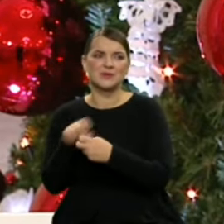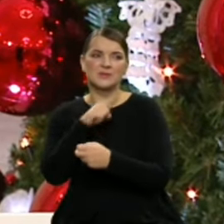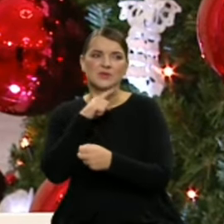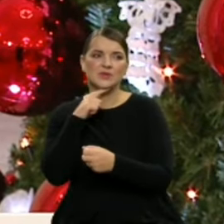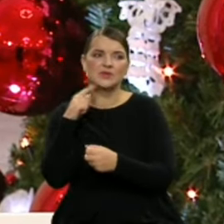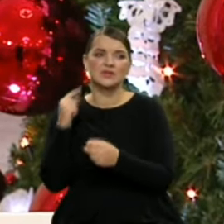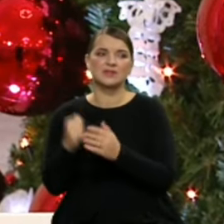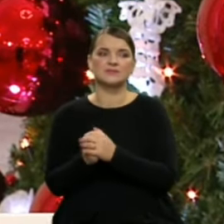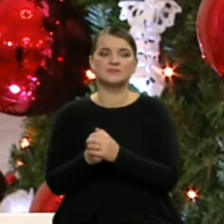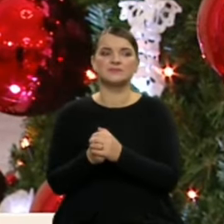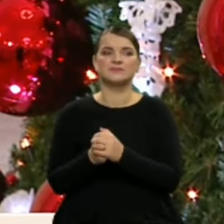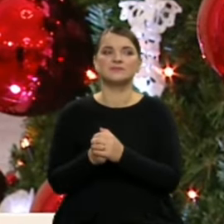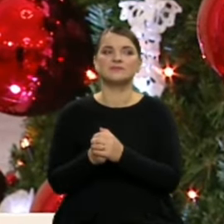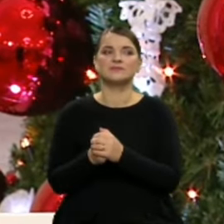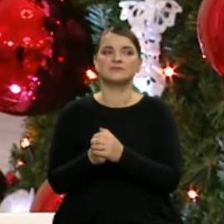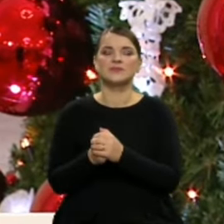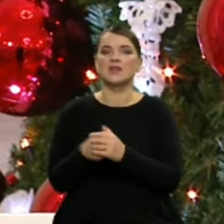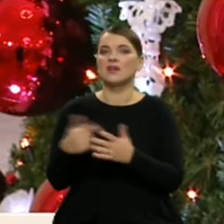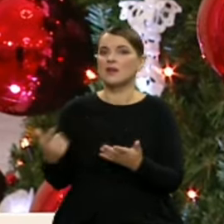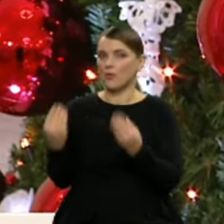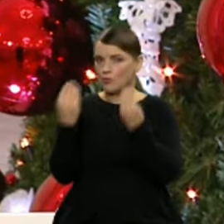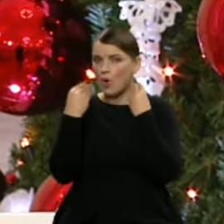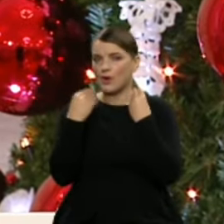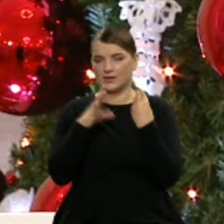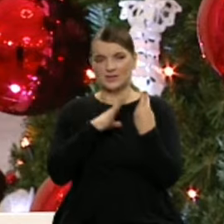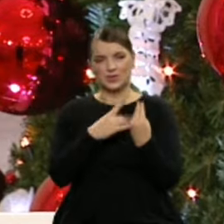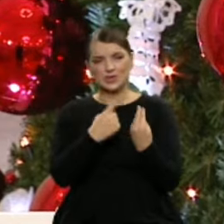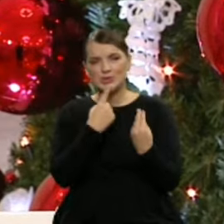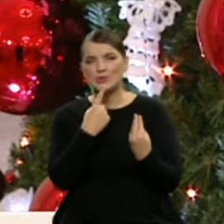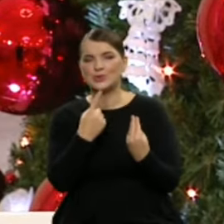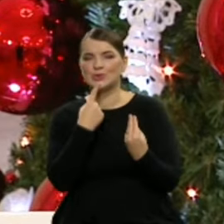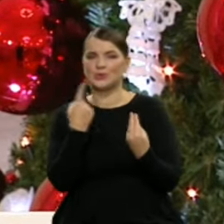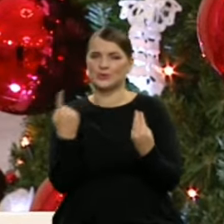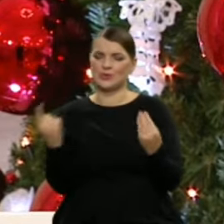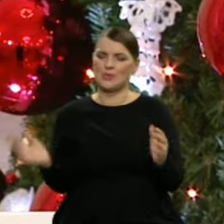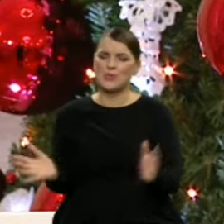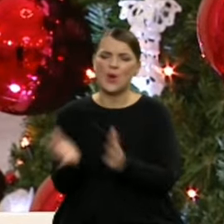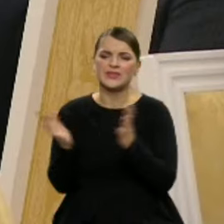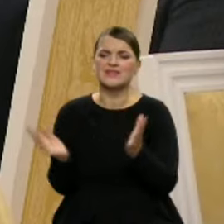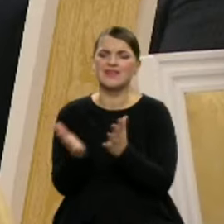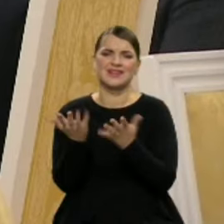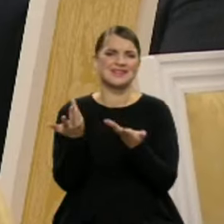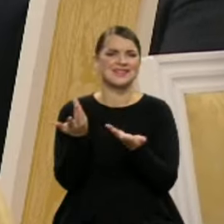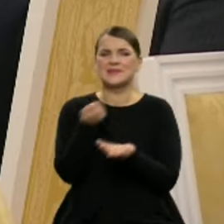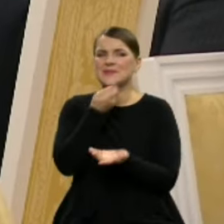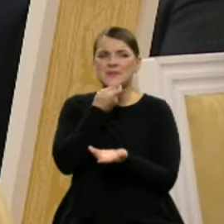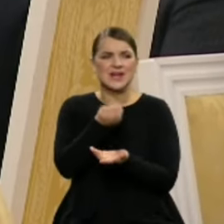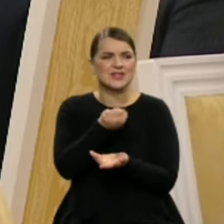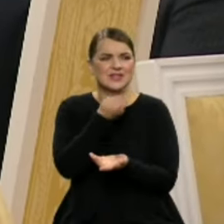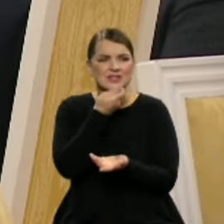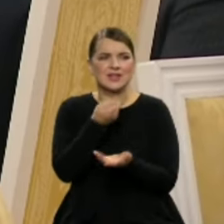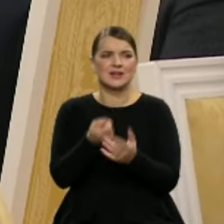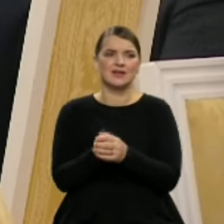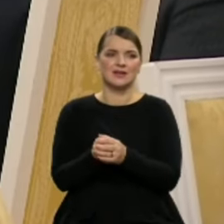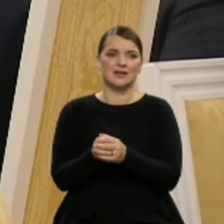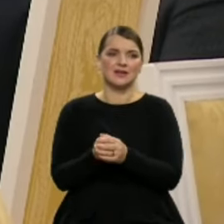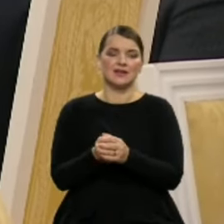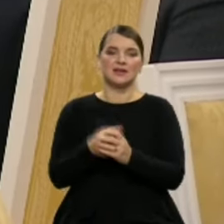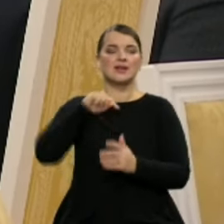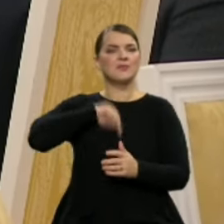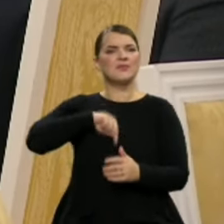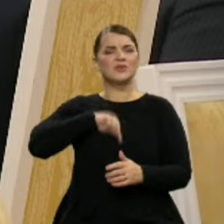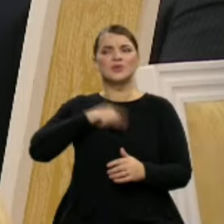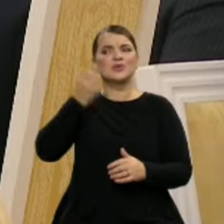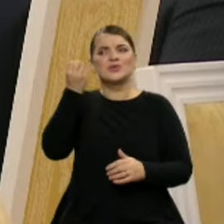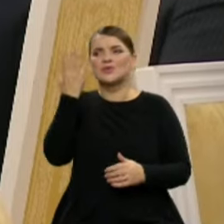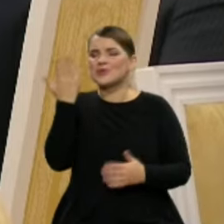labai nelengva jam buvo mokytis ir ta motivacija neypatingai didelė ir va tą man buvo sunku